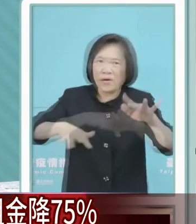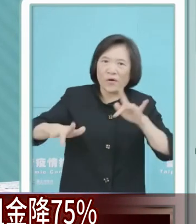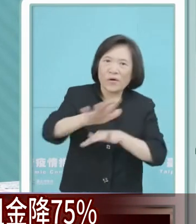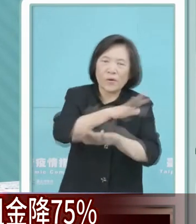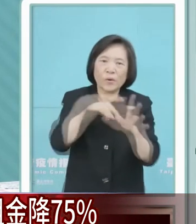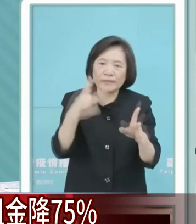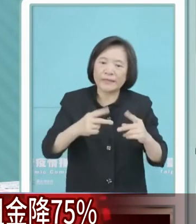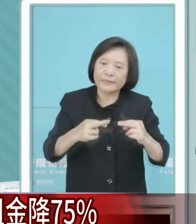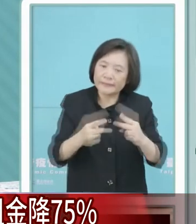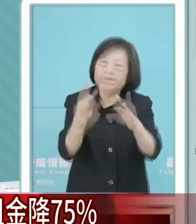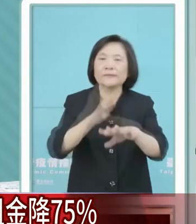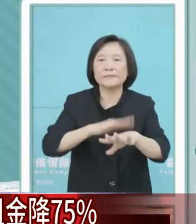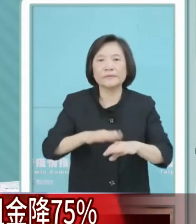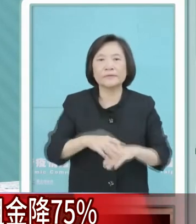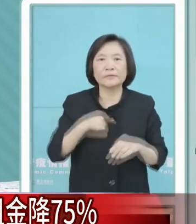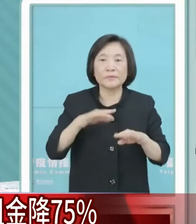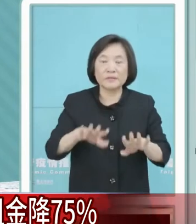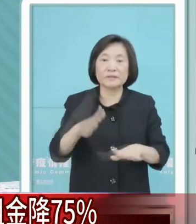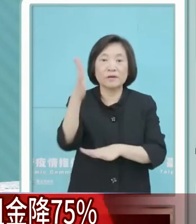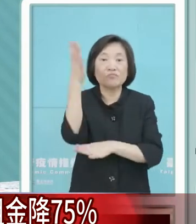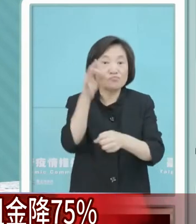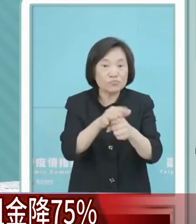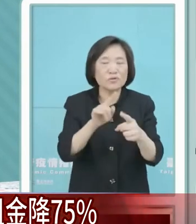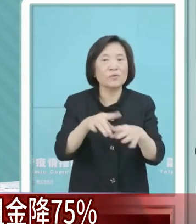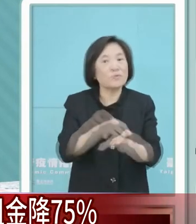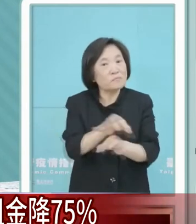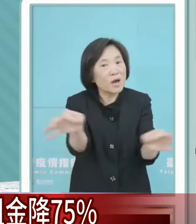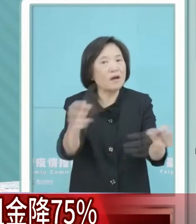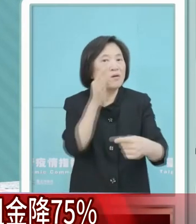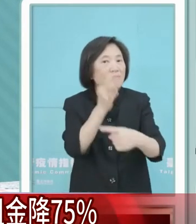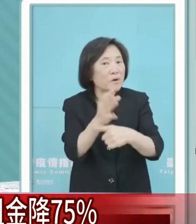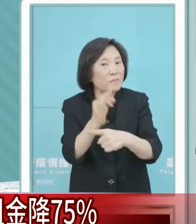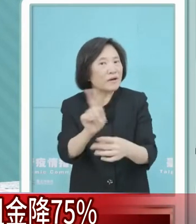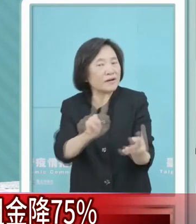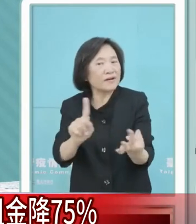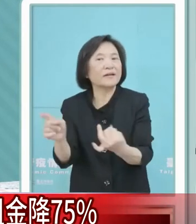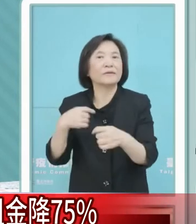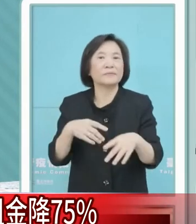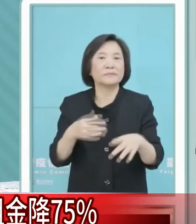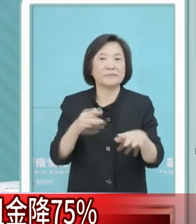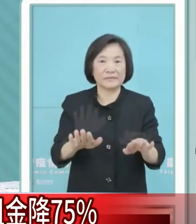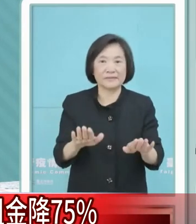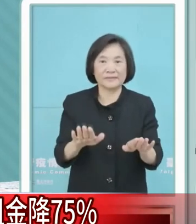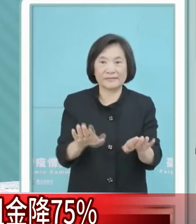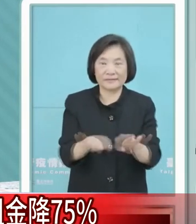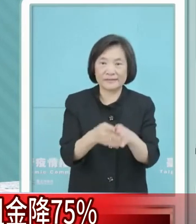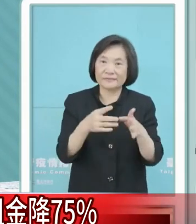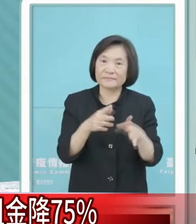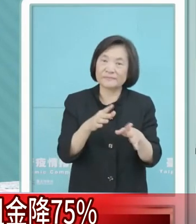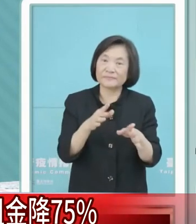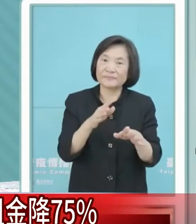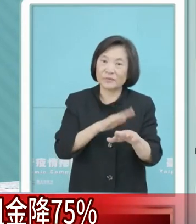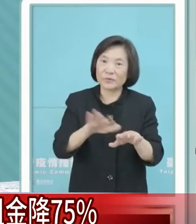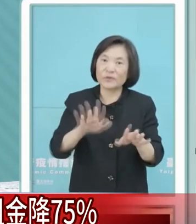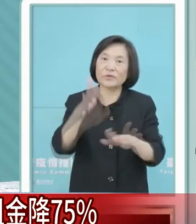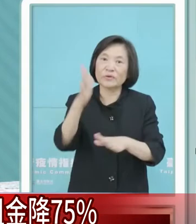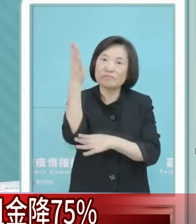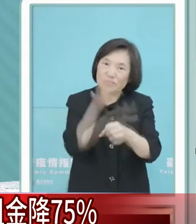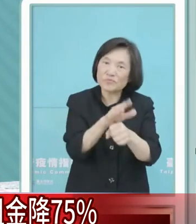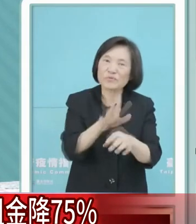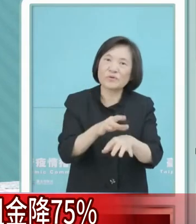在调整。所以我们纾困方案在这一段我们要开始在这段时间开始要推出一个纾